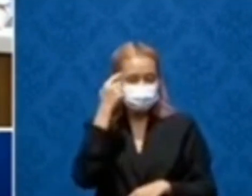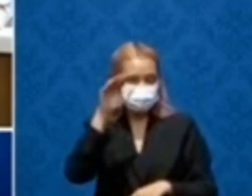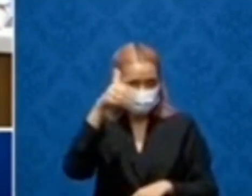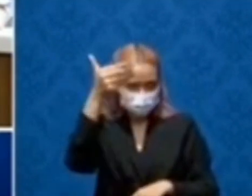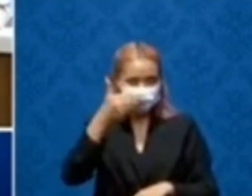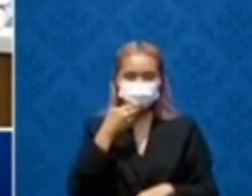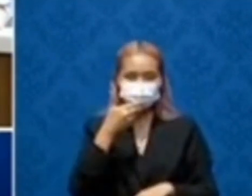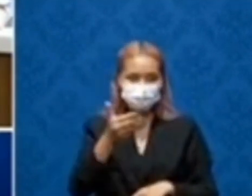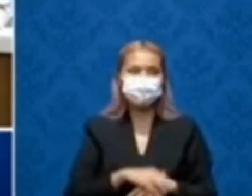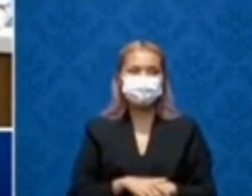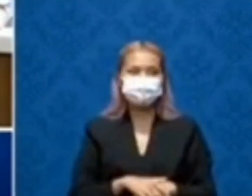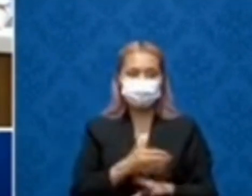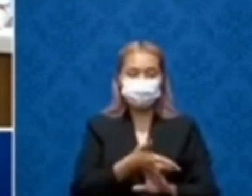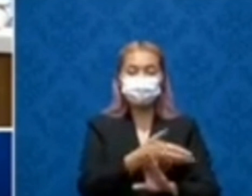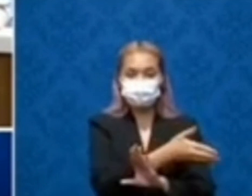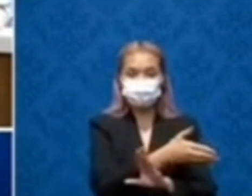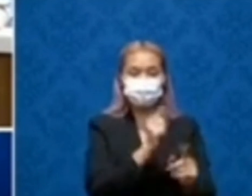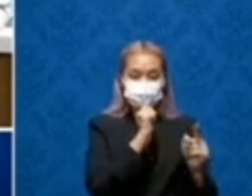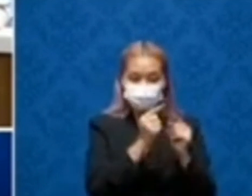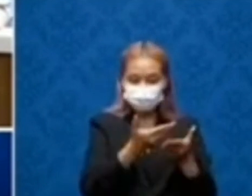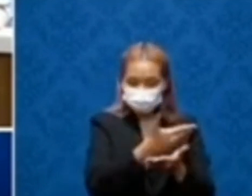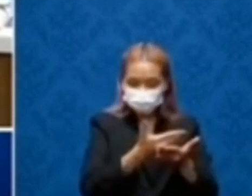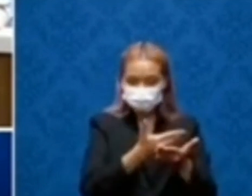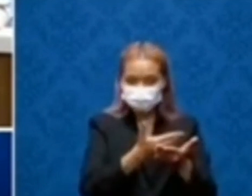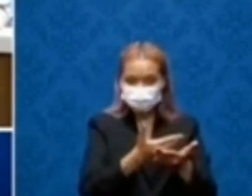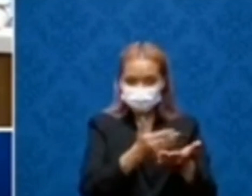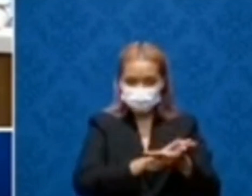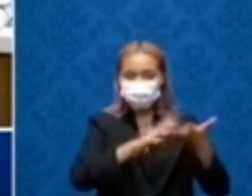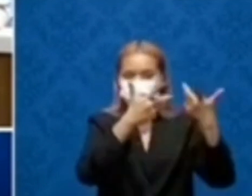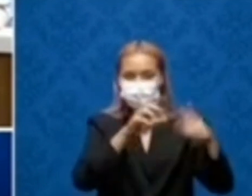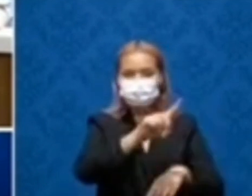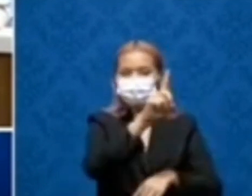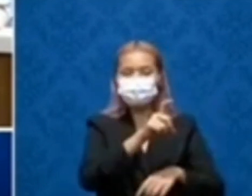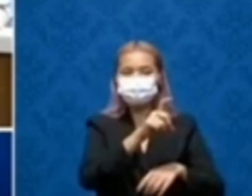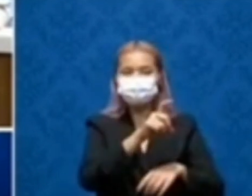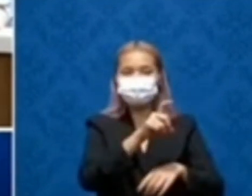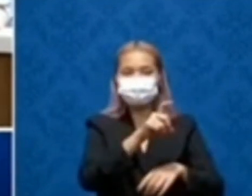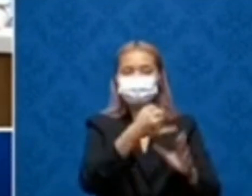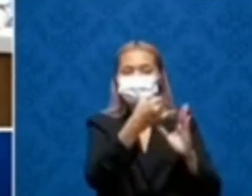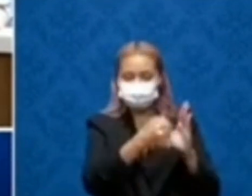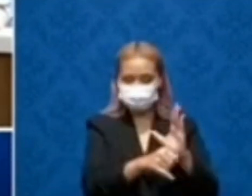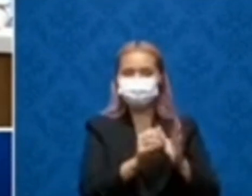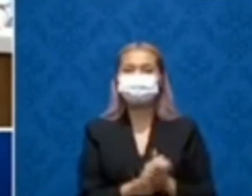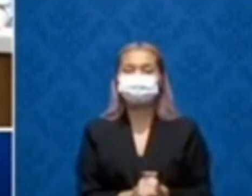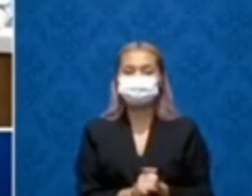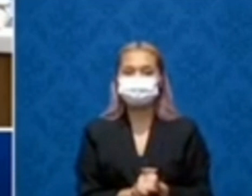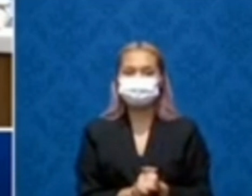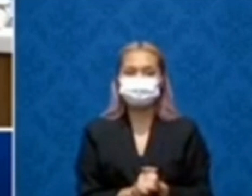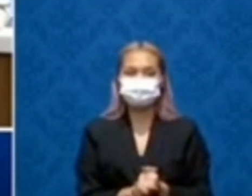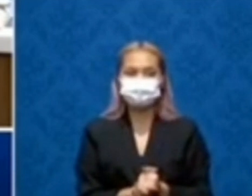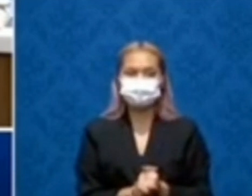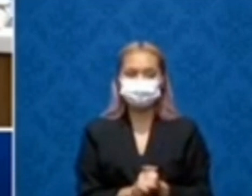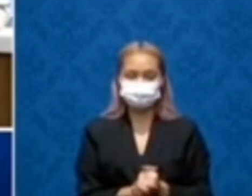นี้ก็ยืนยันเมื่อสักครู่นี้จบแล้วเจ้าหน้าที่ก็มายืนยันว่าคำถามไม่ถูกต้องแล้วเพราะนั้นเมื่อถามไปอย่างนี้เนี่ยอาจจะเกิด